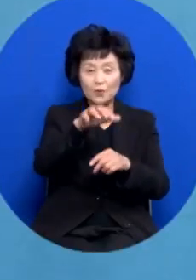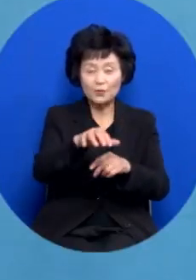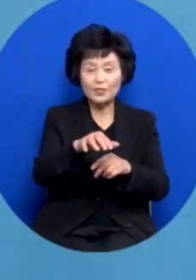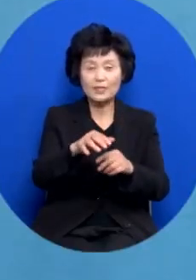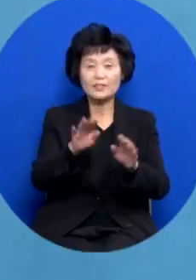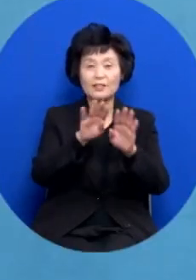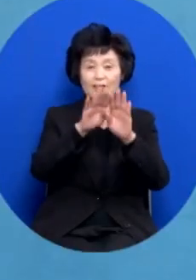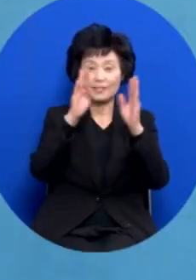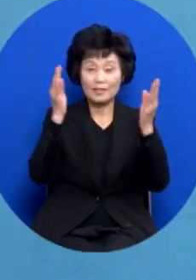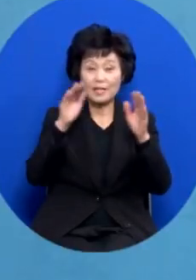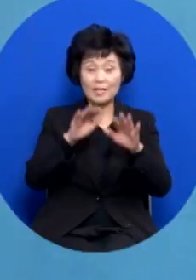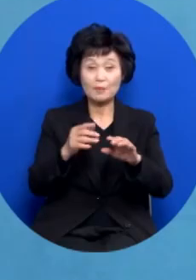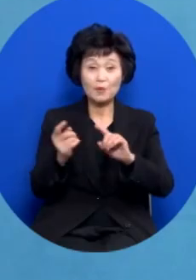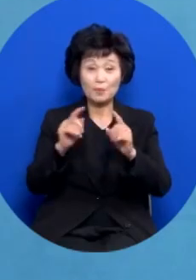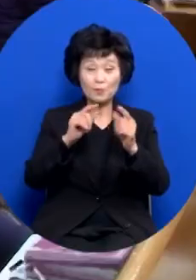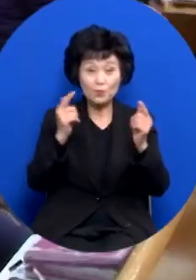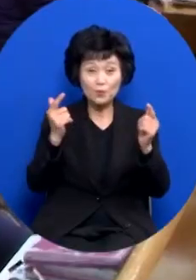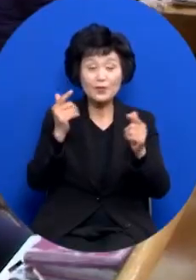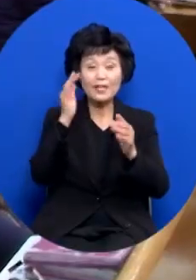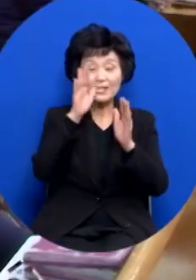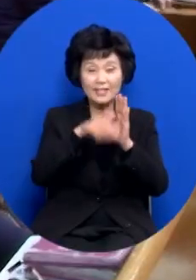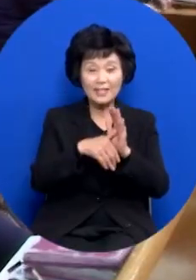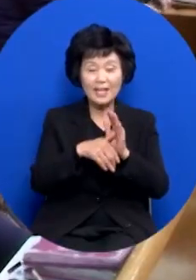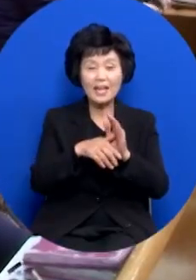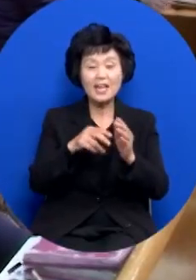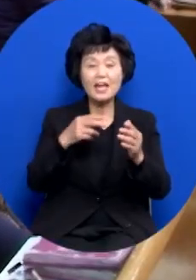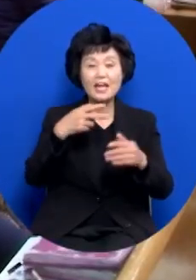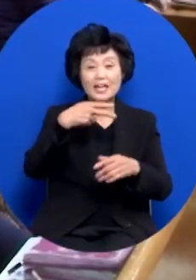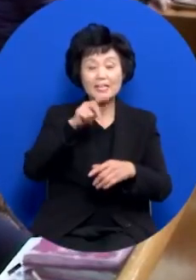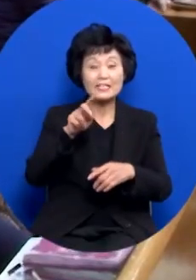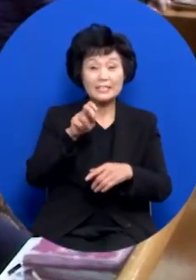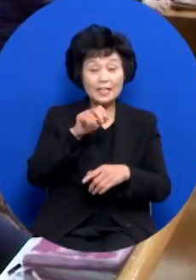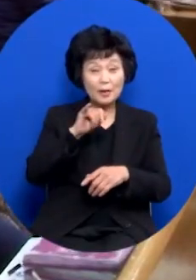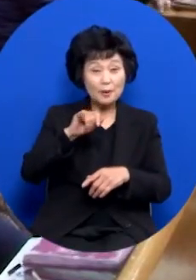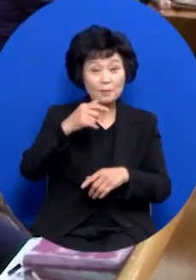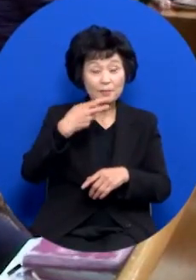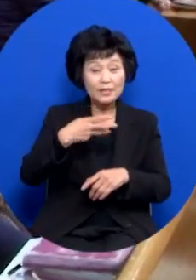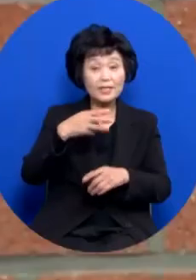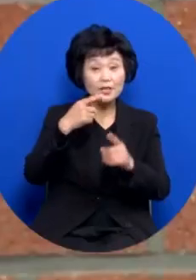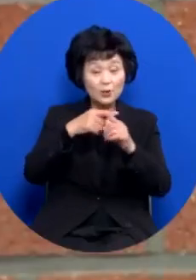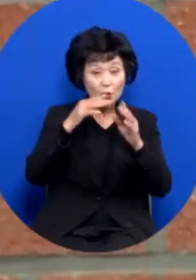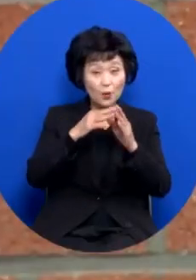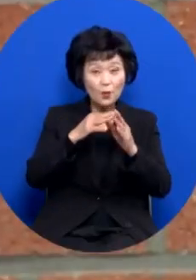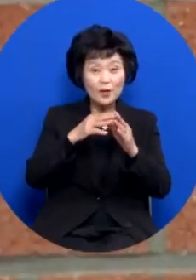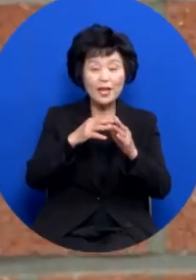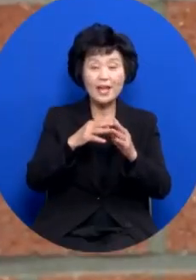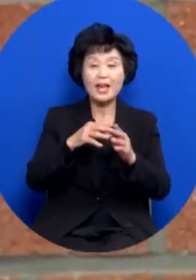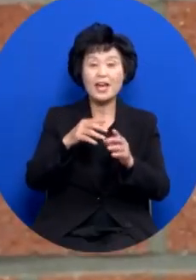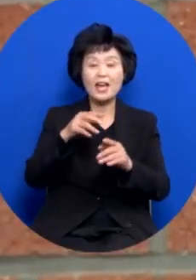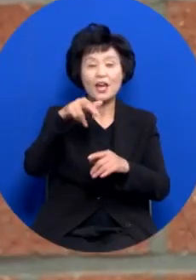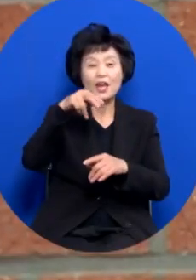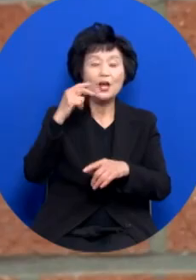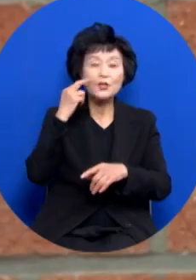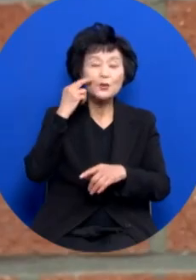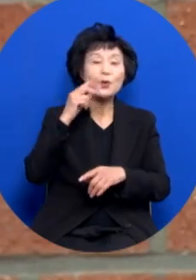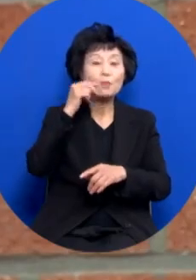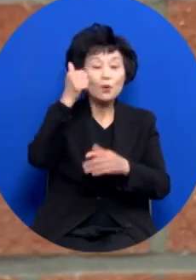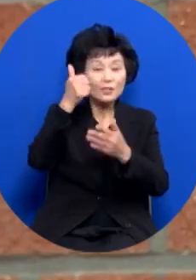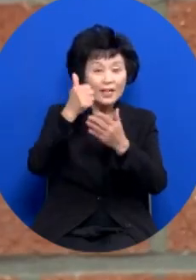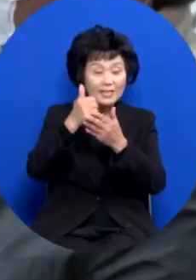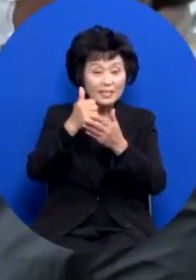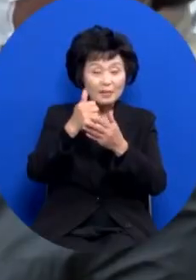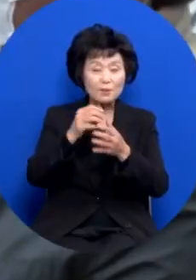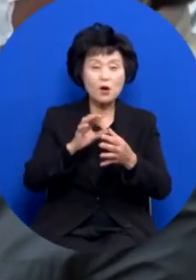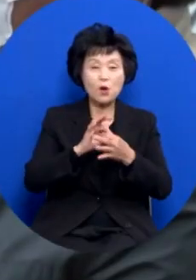사흘간 진행된 이번 부흥회에서 삼일교회 송태근 목사는 성경에서 말하는 거룩은 상태의 개념이 아니라 관계의 개념이라며